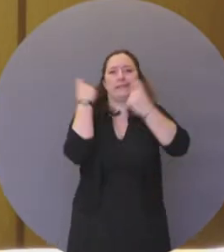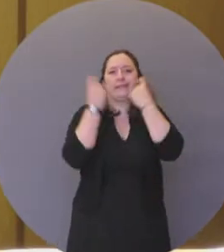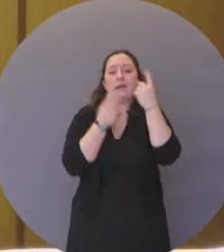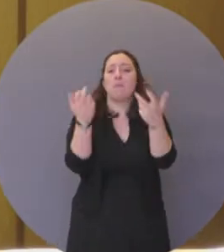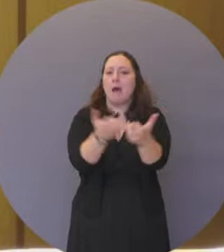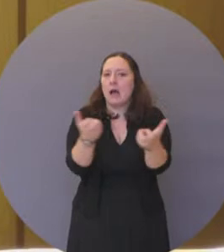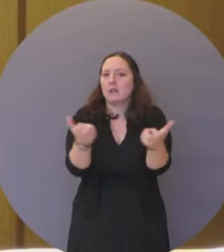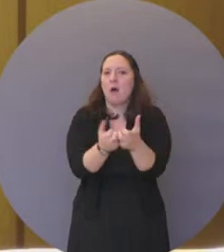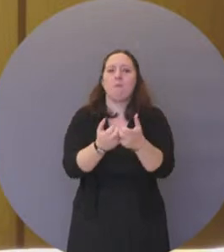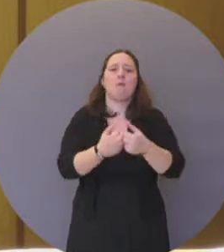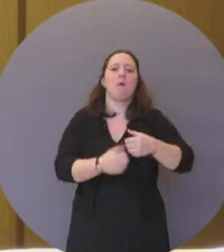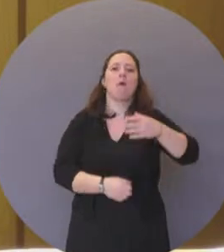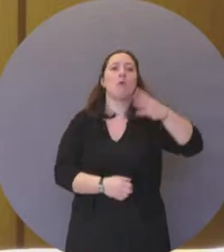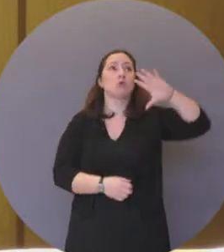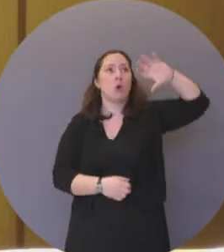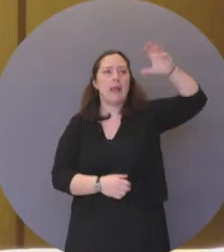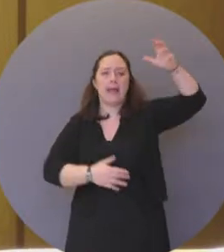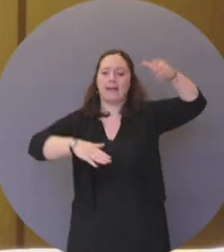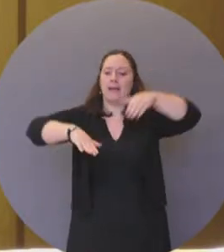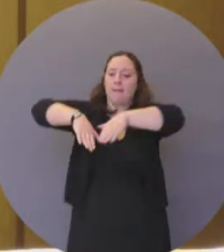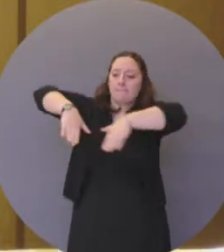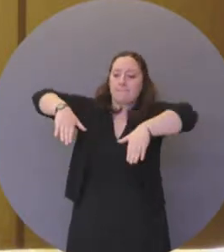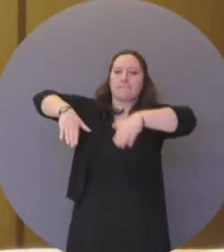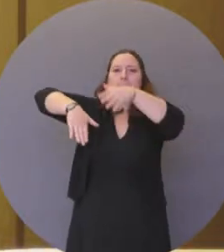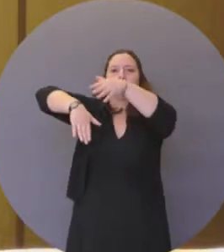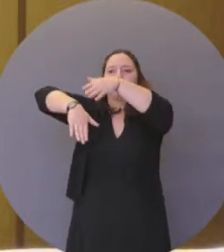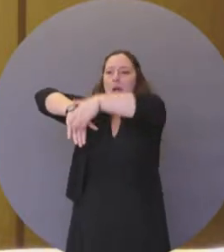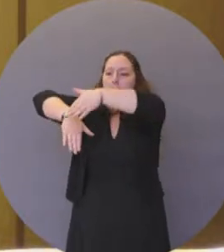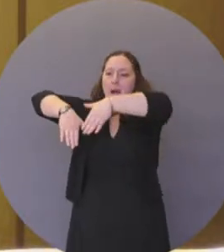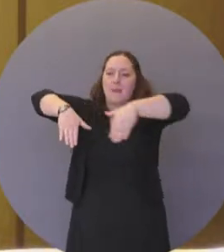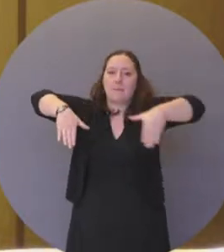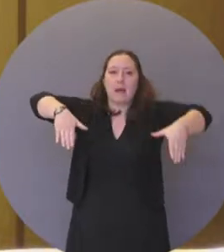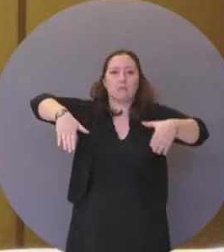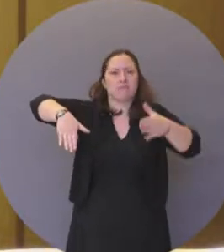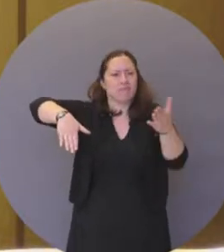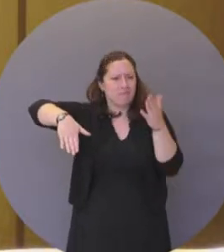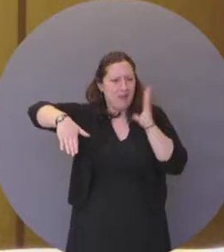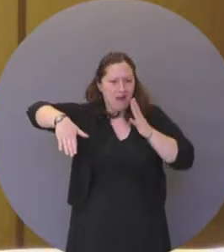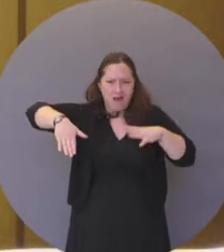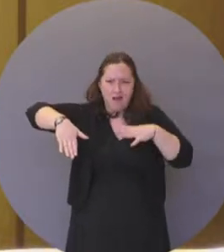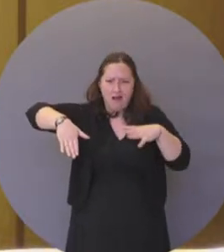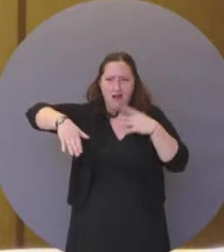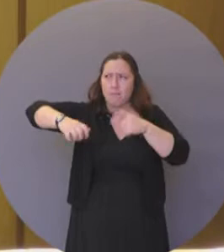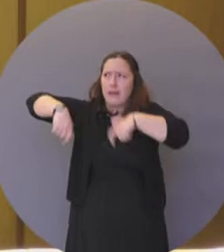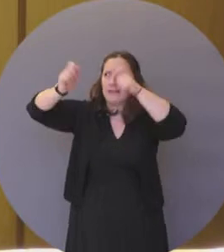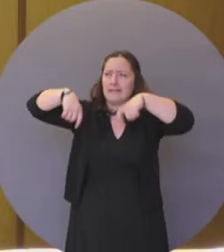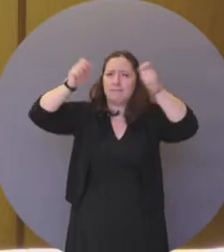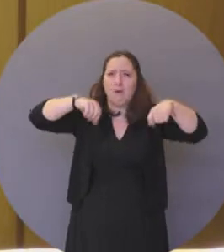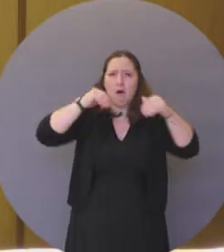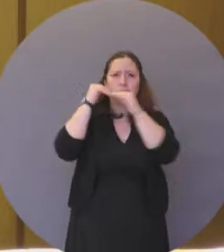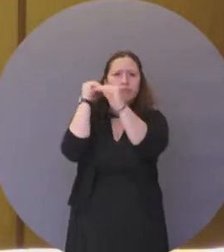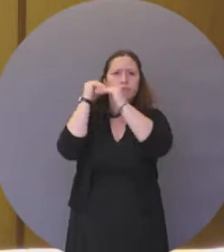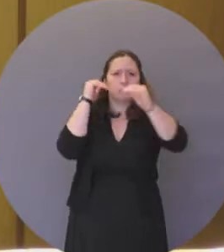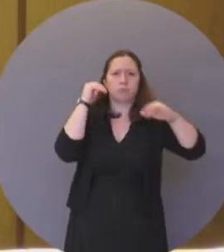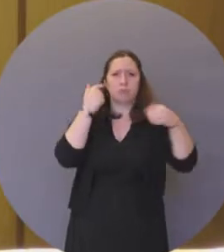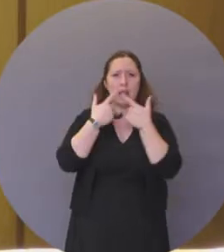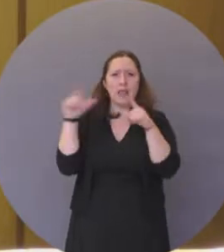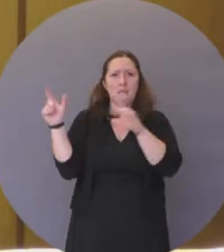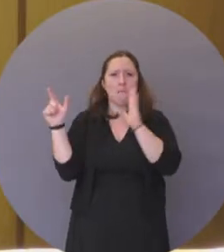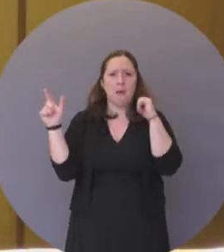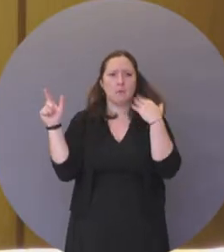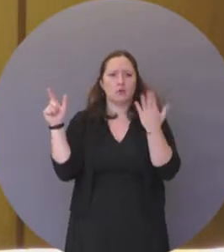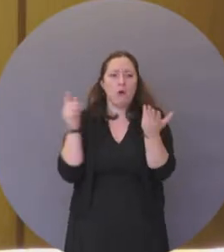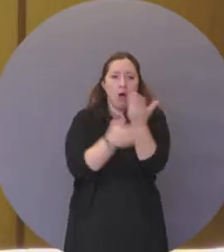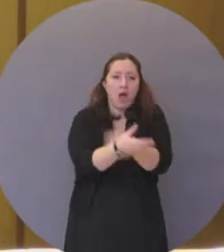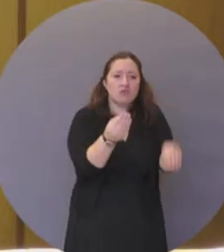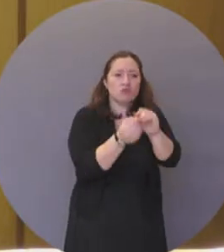photovoltaïques il y a suffisamment d'espace artificialisés et de toi de bâtiment disponibles pour accueillir des panneaux